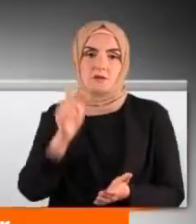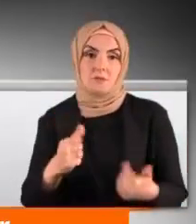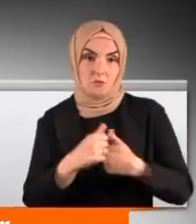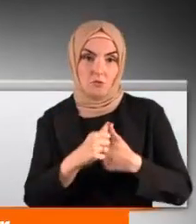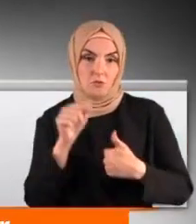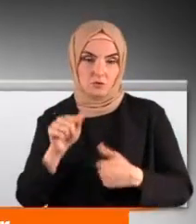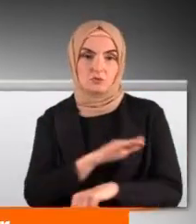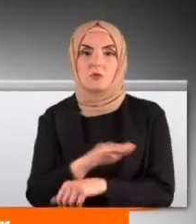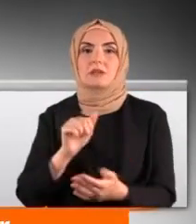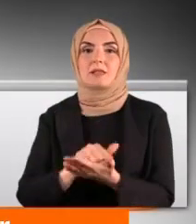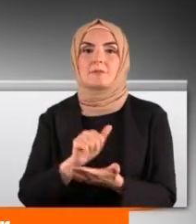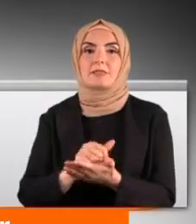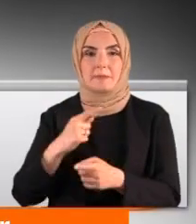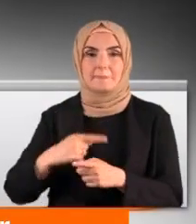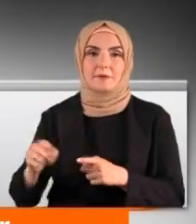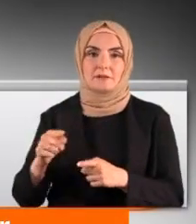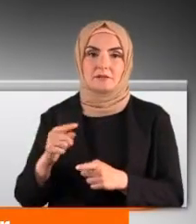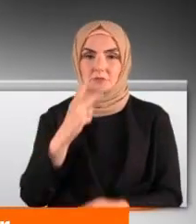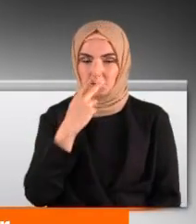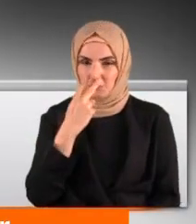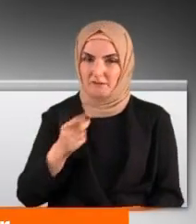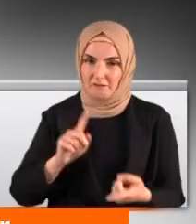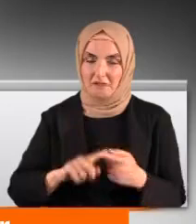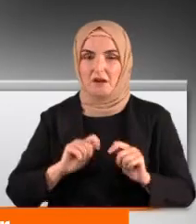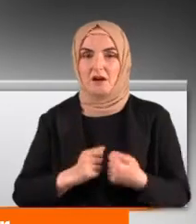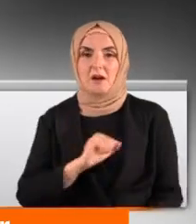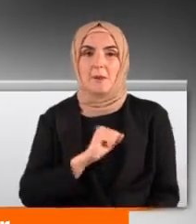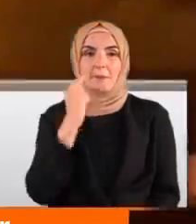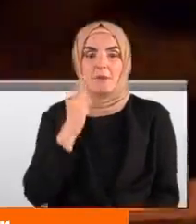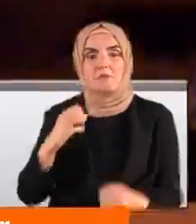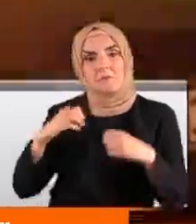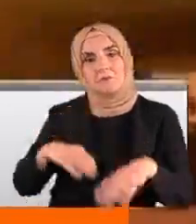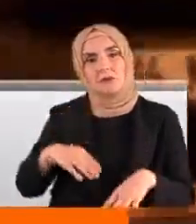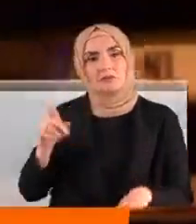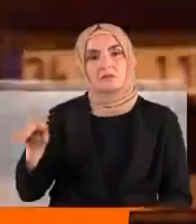üzerinden paylaşım yaparak "Beni gözyaşlarıyla ve kırık bir kalple bıraktın" yazdı.